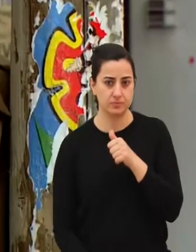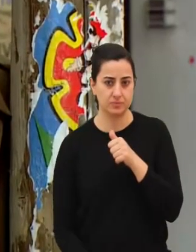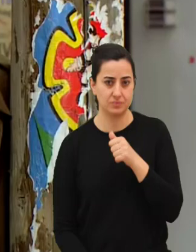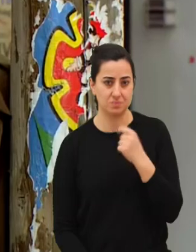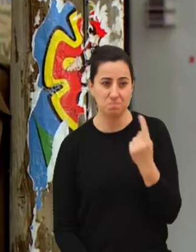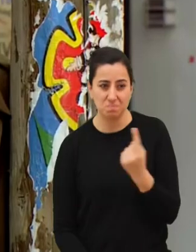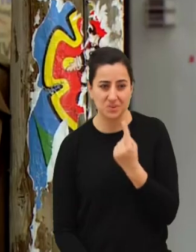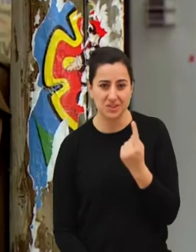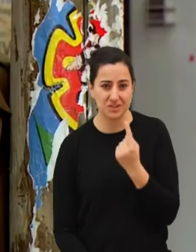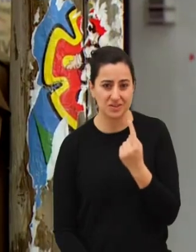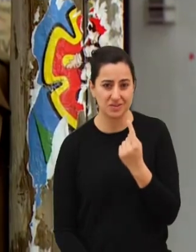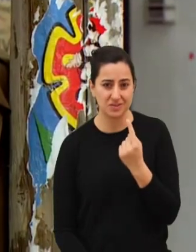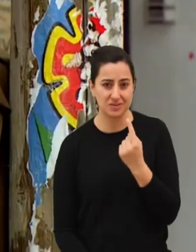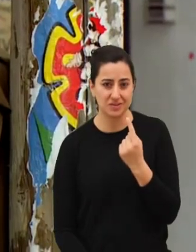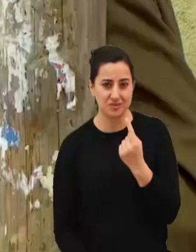Birisini